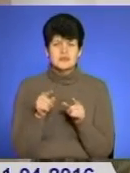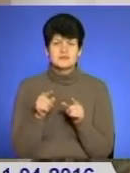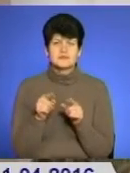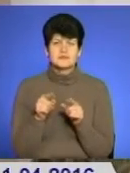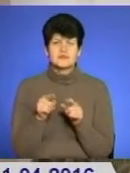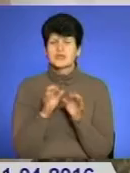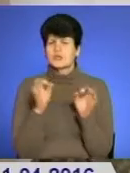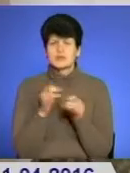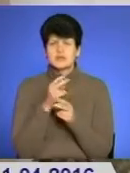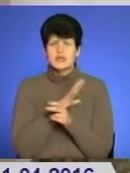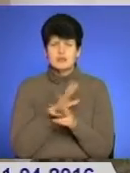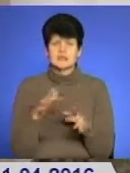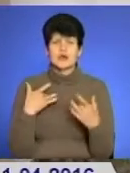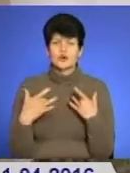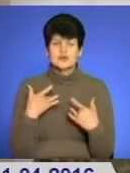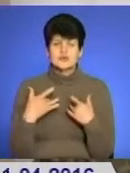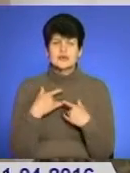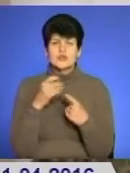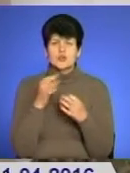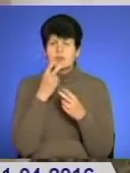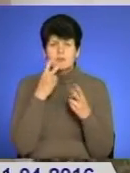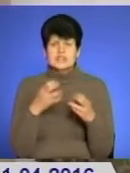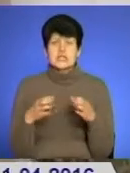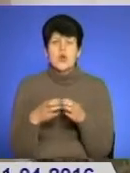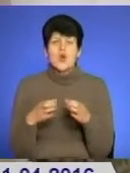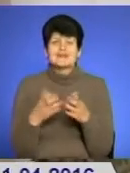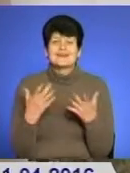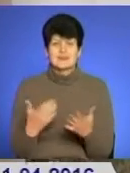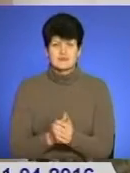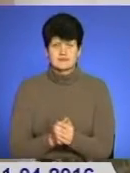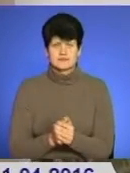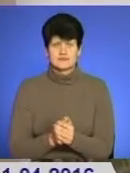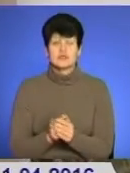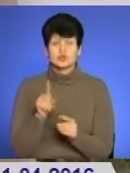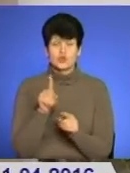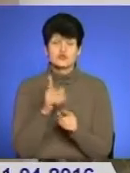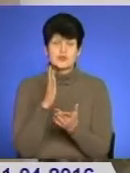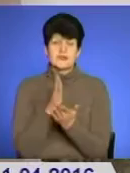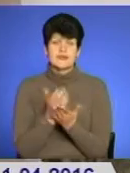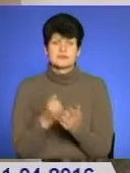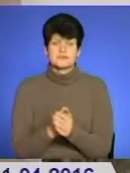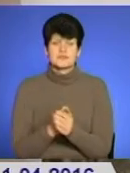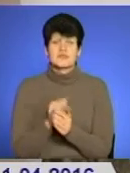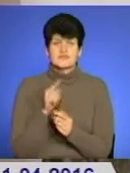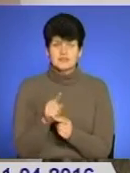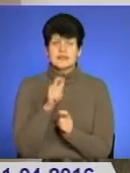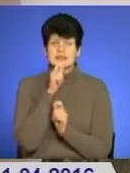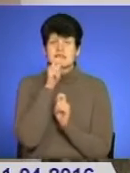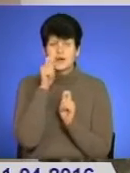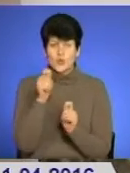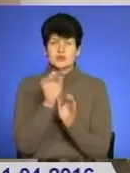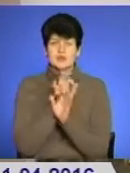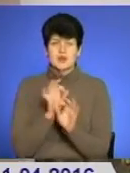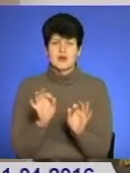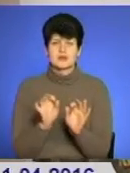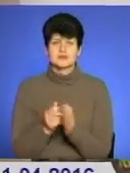ні на концертах, не бачили взагалі творчих колективів. Ну, по крайній мірі, то, що є, то. Ви таким чином їм даруєте прекрасне,